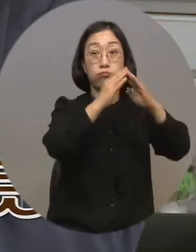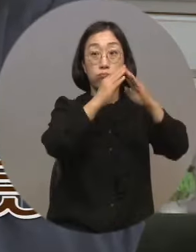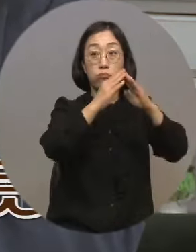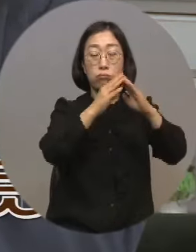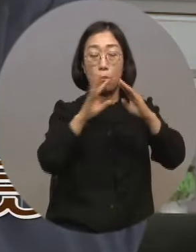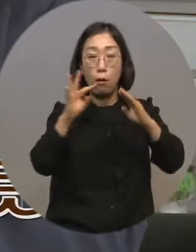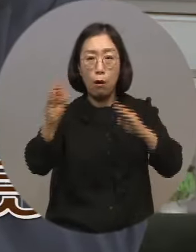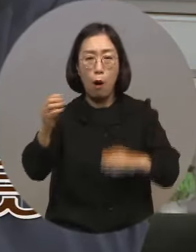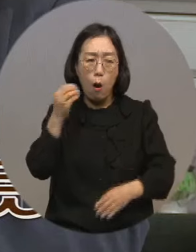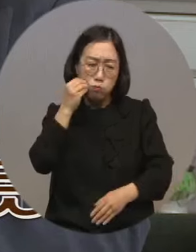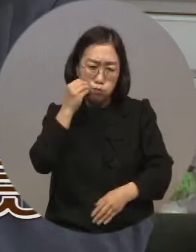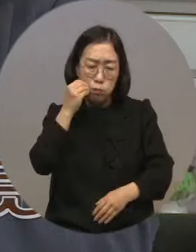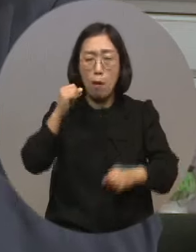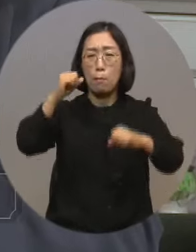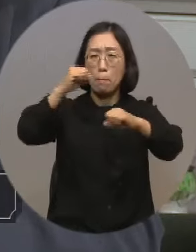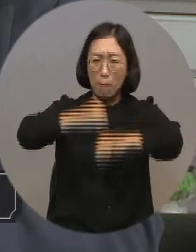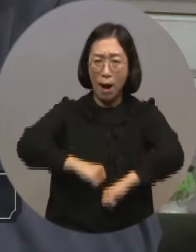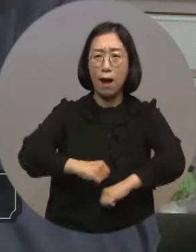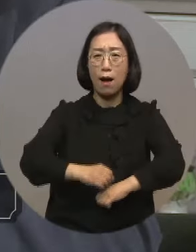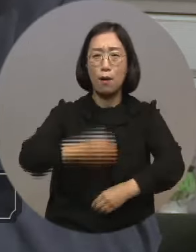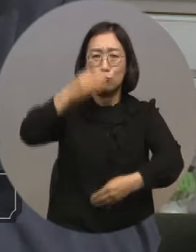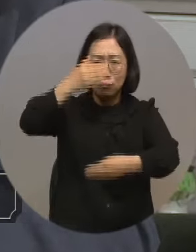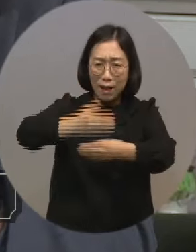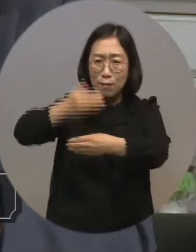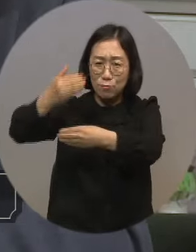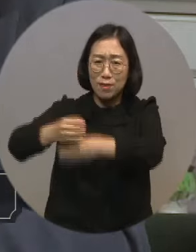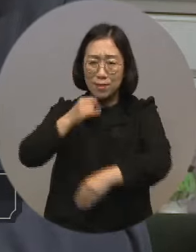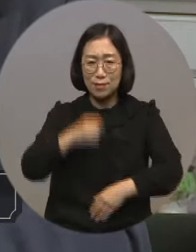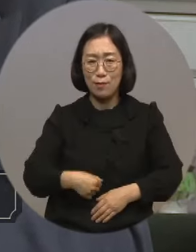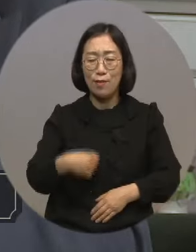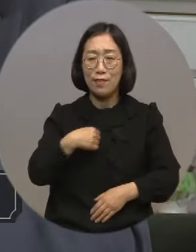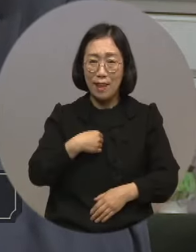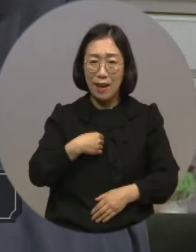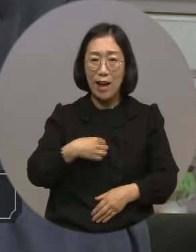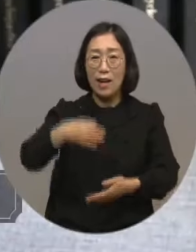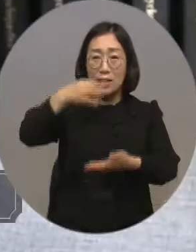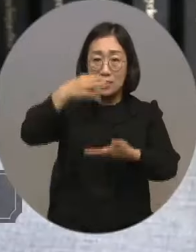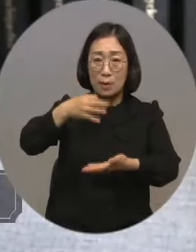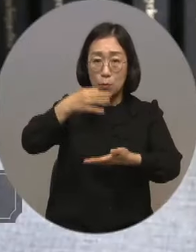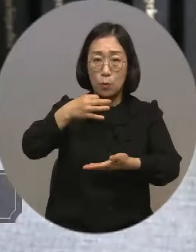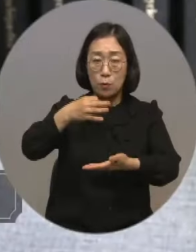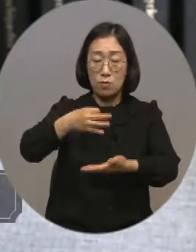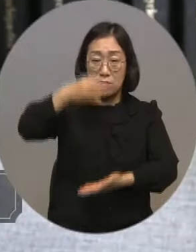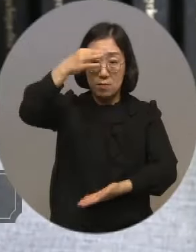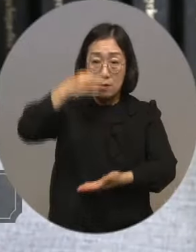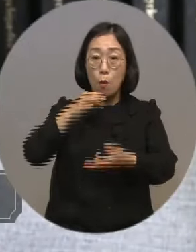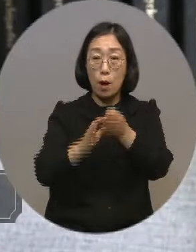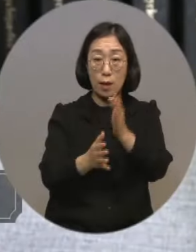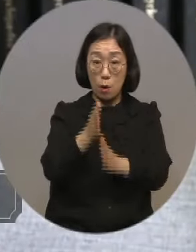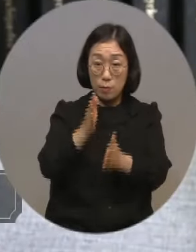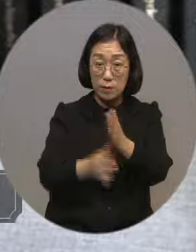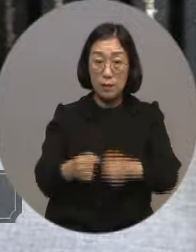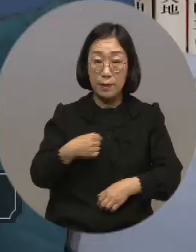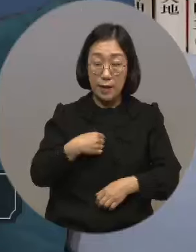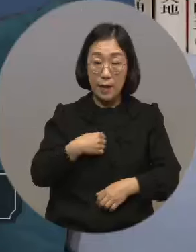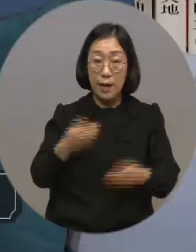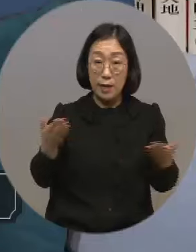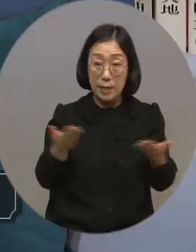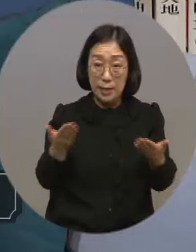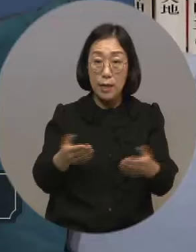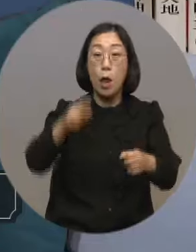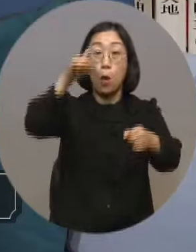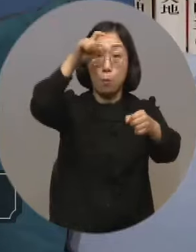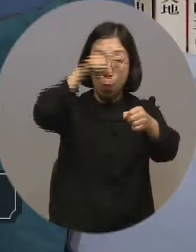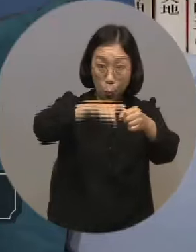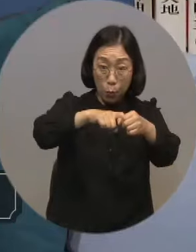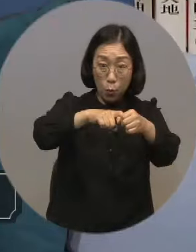있고 얼마 안 돼서 그러니까 창업이라는 건 내가 가지고 있는 자본금이 많던 적던을 떠나서 내가 일단 목표를